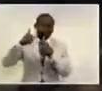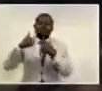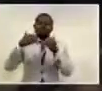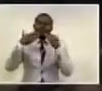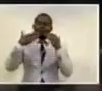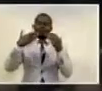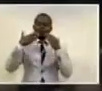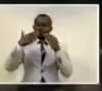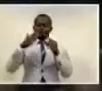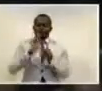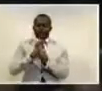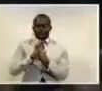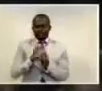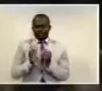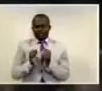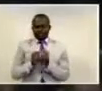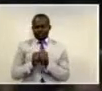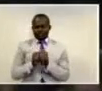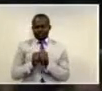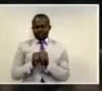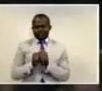murakoze